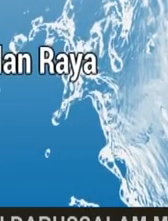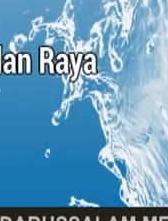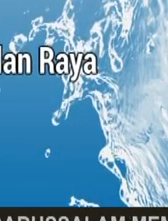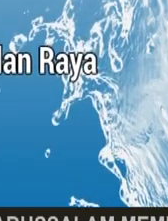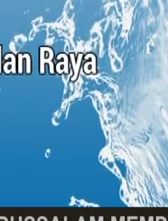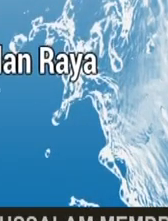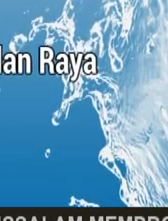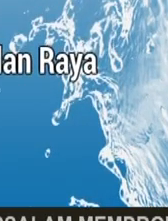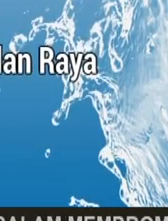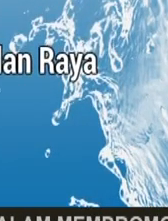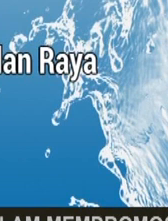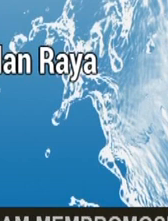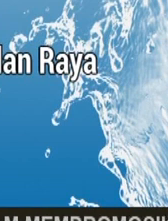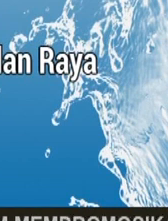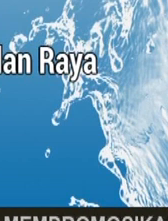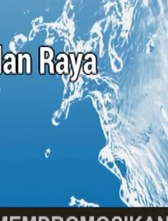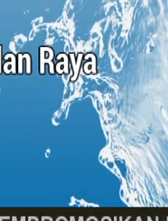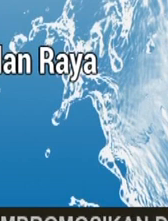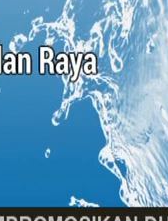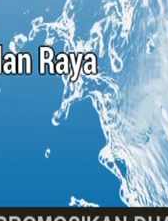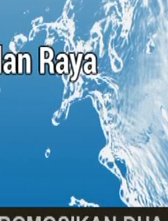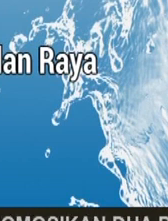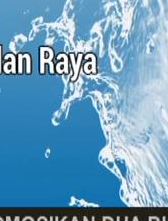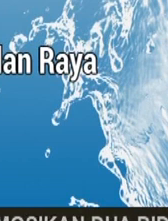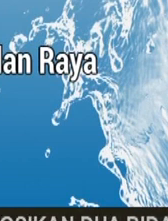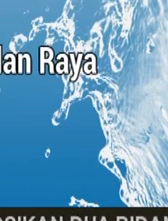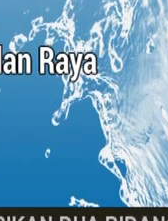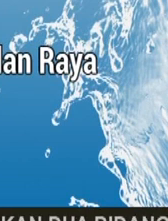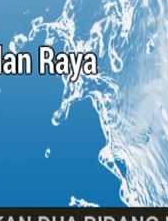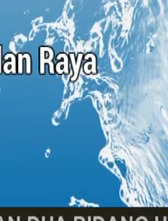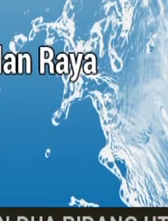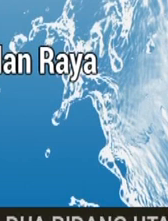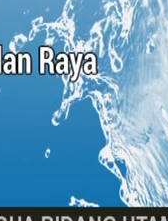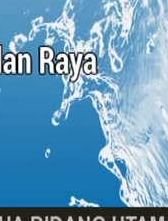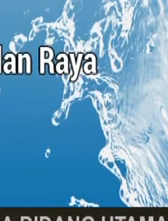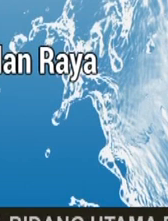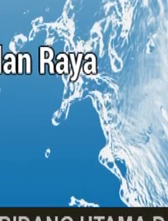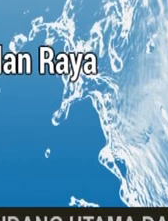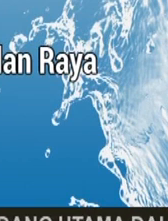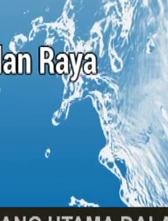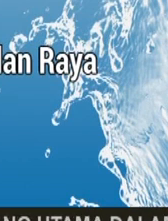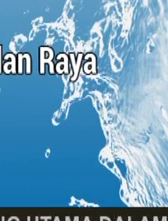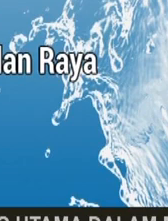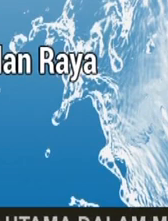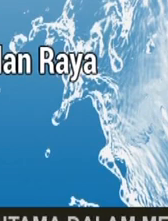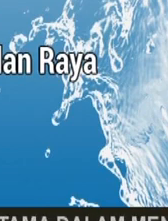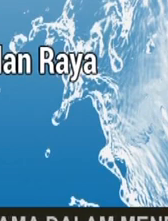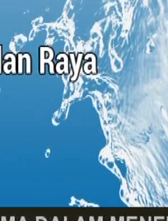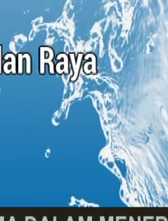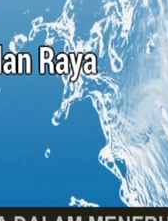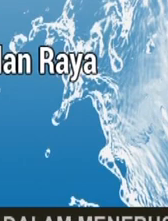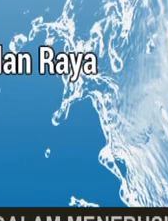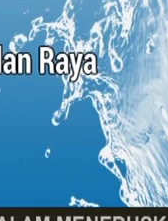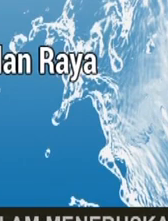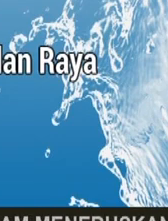Hai penyediaan tangki-tangki biru juga disediakan di beberapa tempat di kawasan subo Dando Mahfudz hai hai